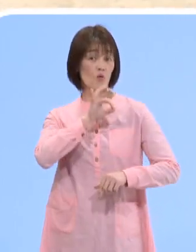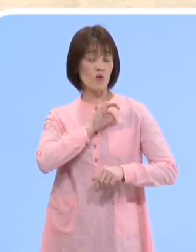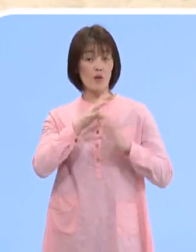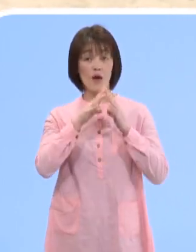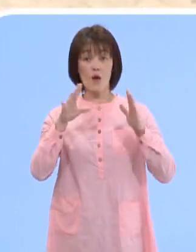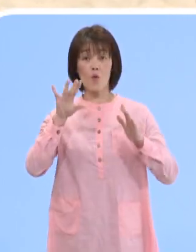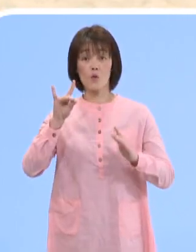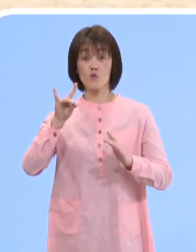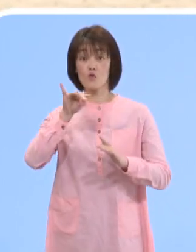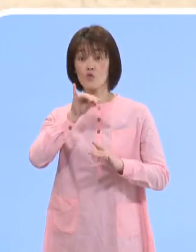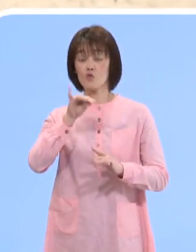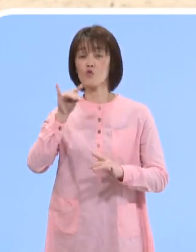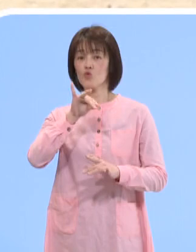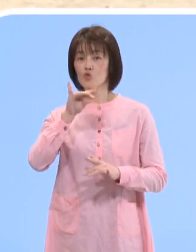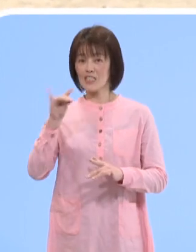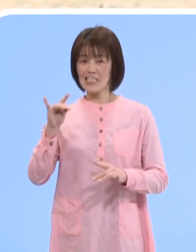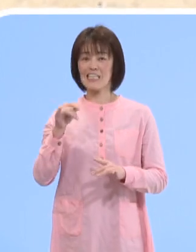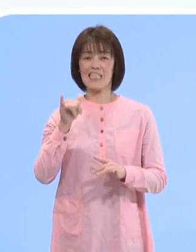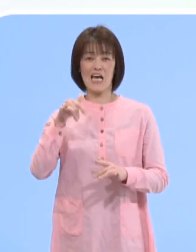康孝さん。